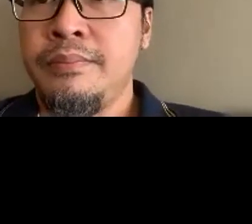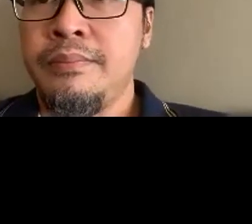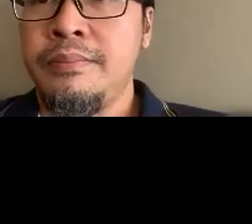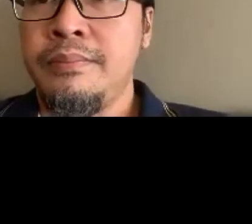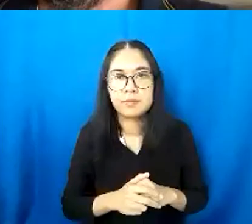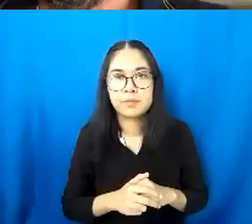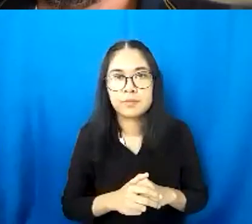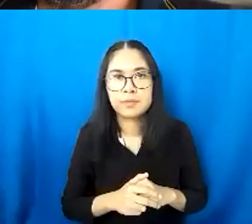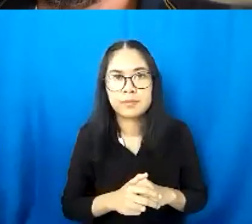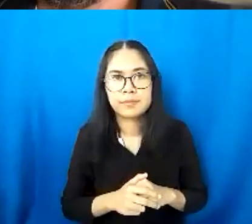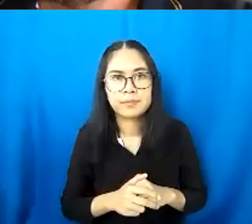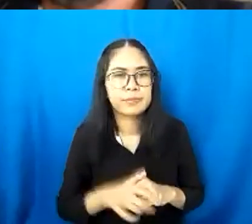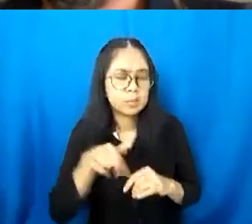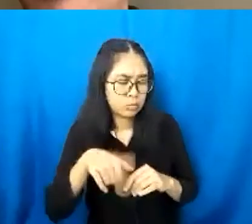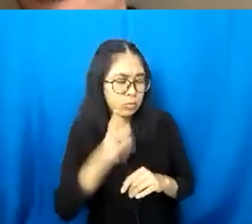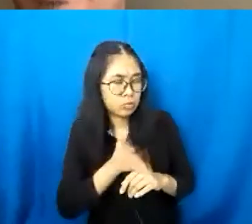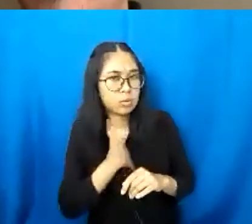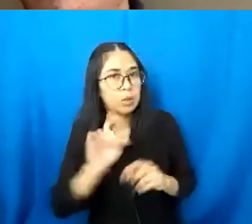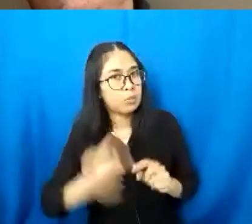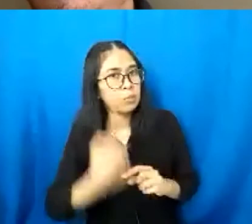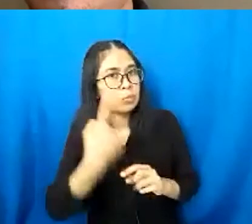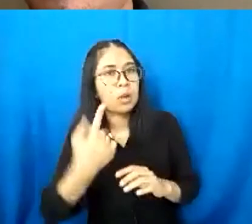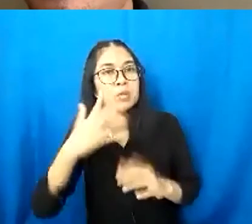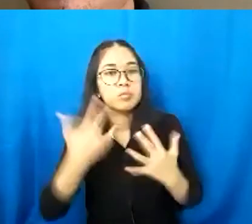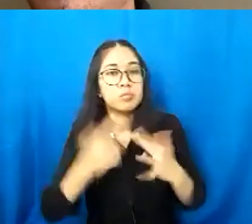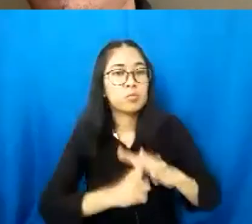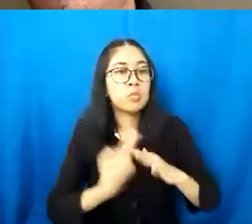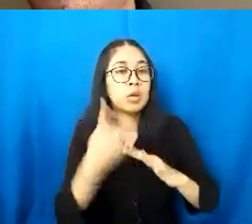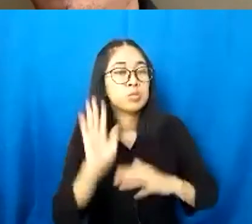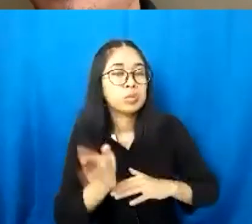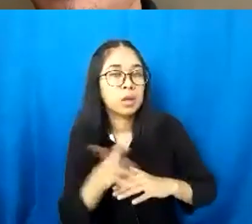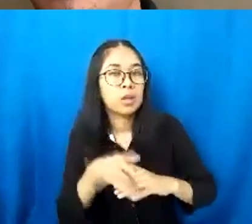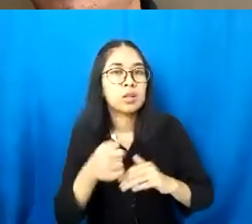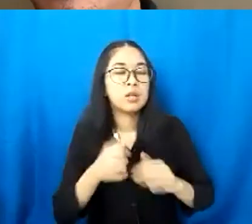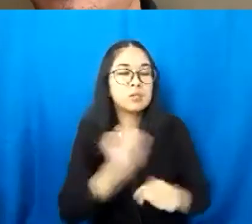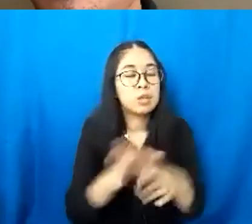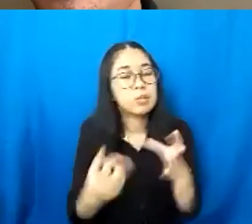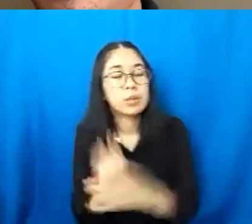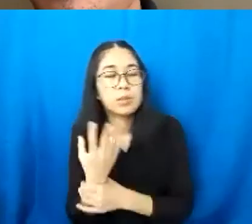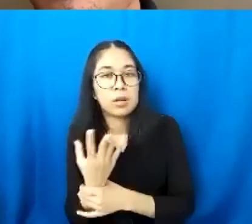ini sudah dimulai ya, bekerja atau mengembangkan konvergensi untuk